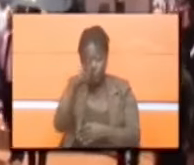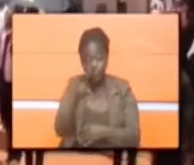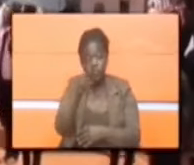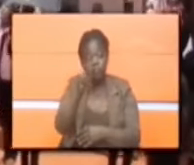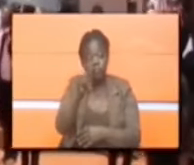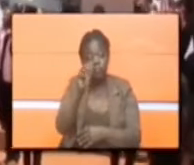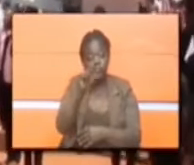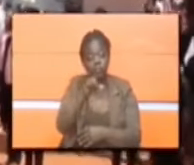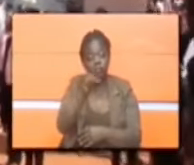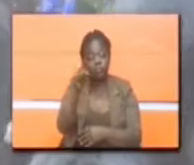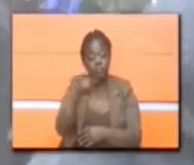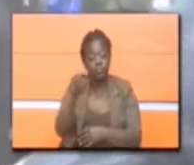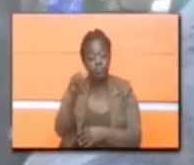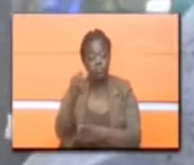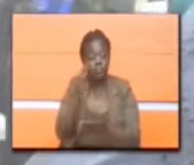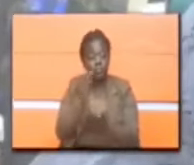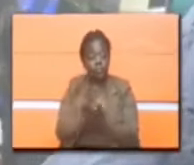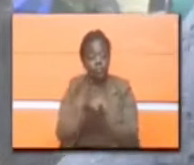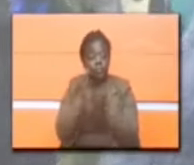ekaliisizo okwetaba mu kumuziika.